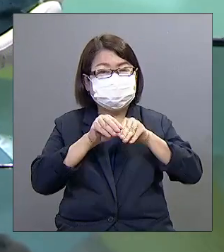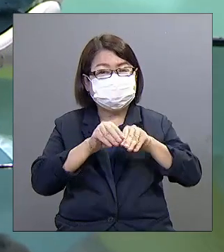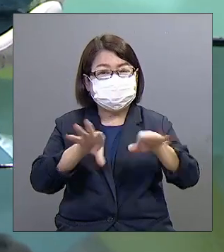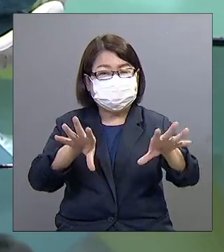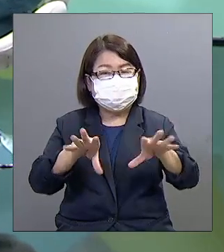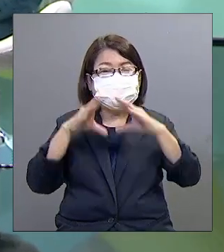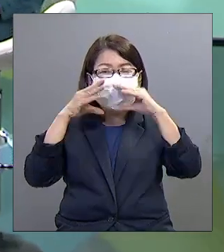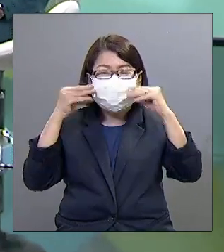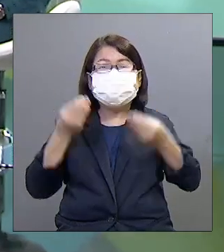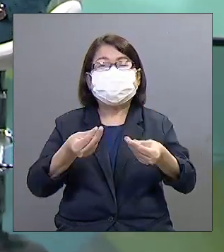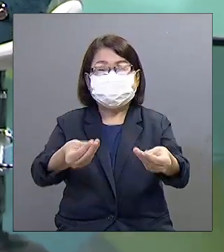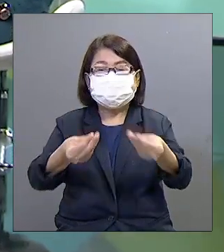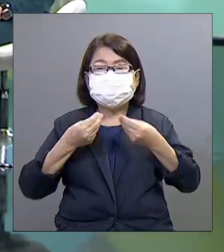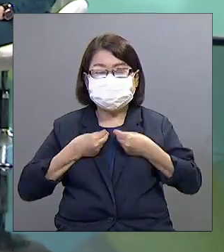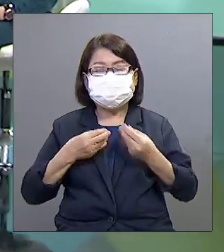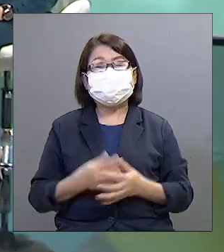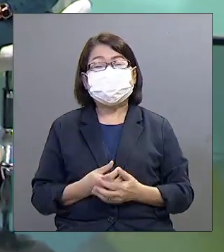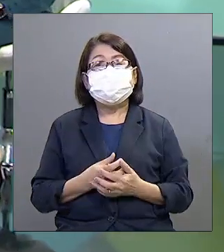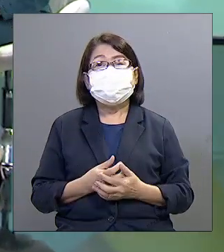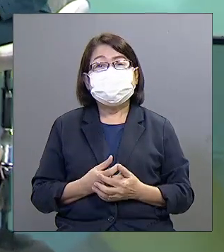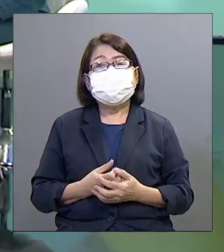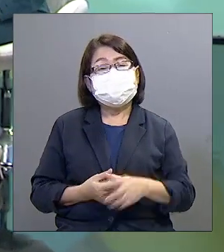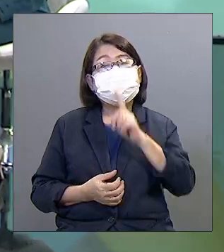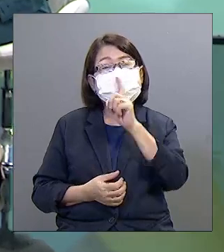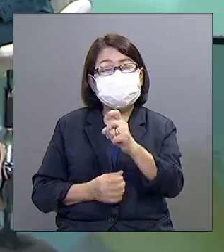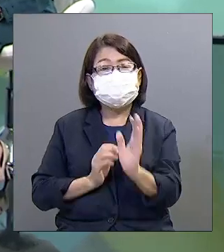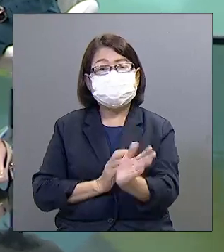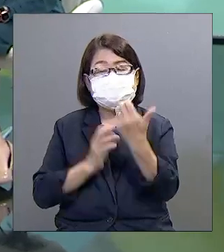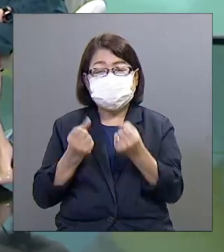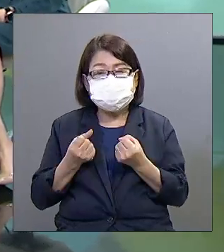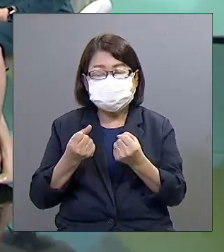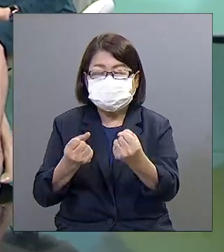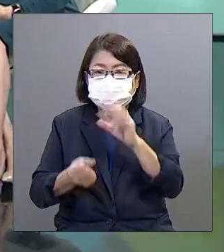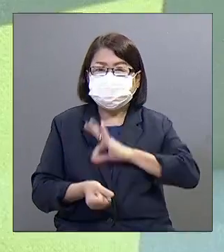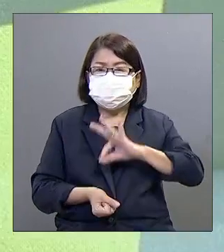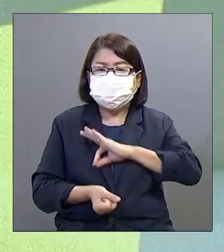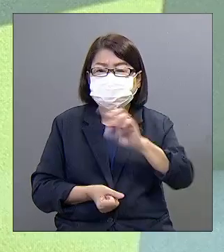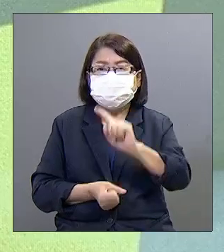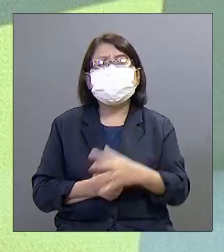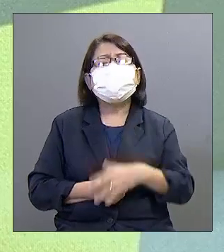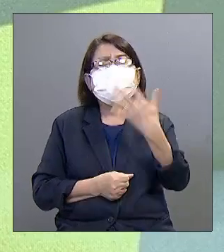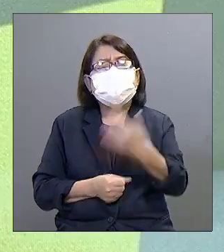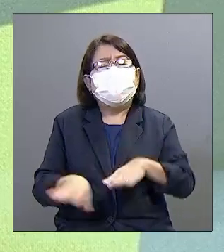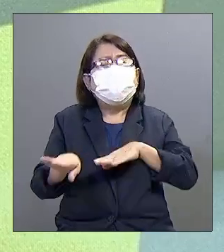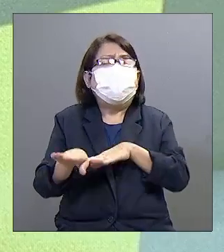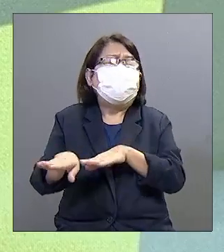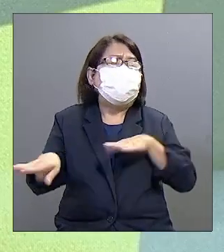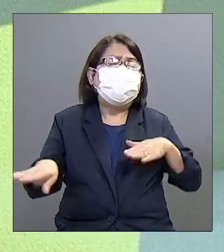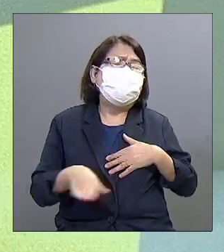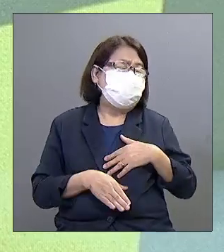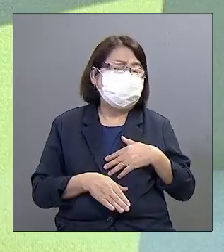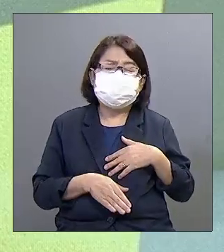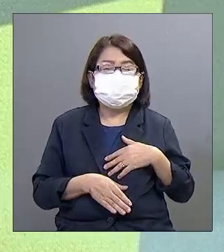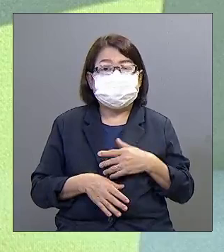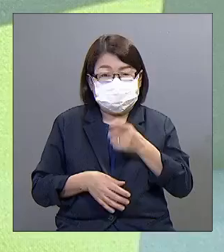ระย้มเช้าววพธันี้ด้วยนะครับอ่ะชมผู้อเดตต่ เมอเช้าขบรถมาเป็ยัไบ้างก็ติดจนลวลมคืนไปเลยาหารใบังปน gord